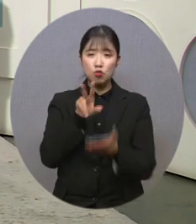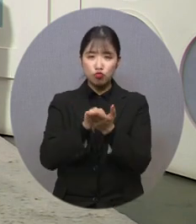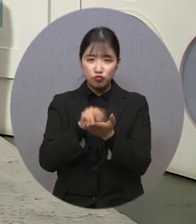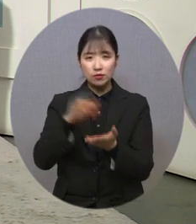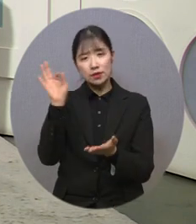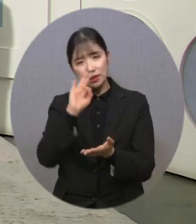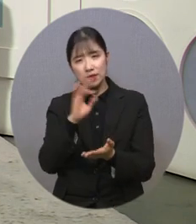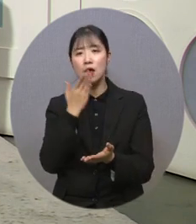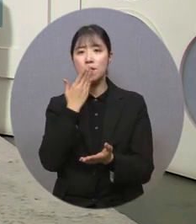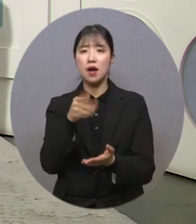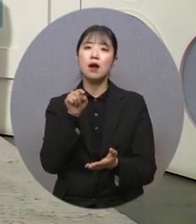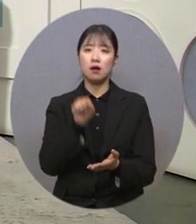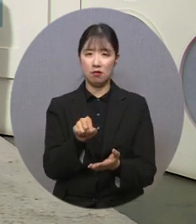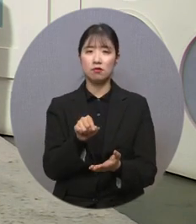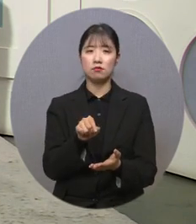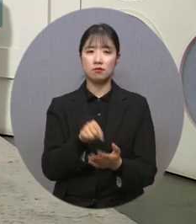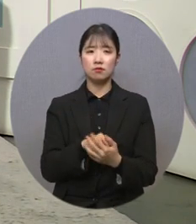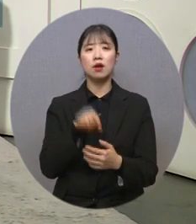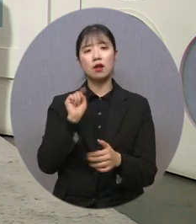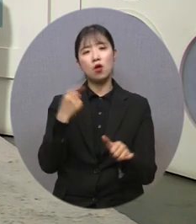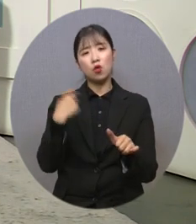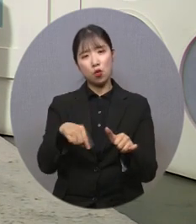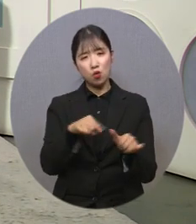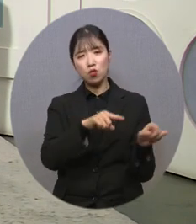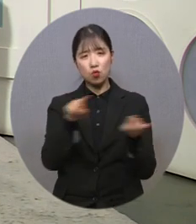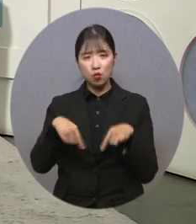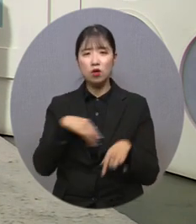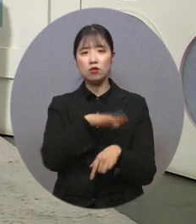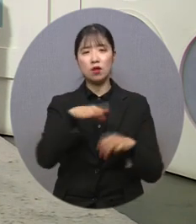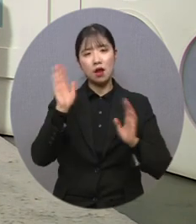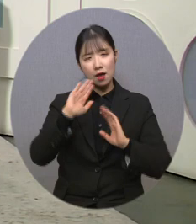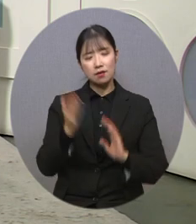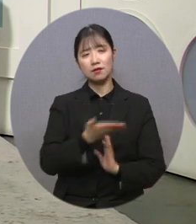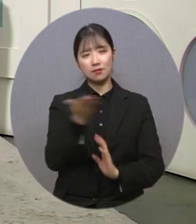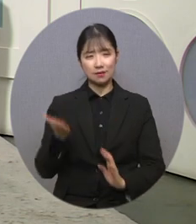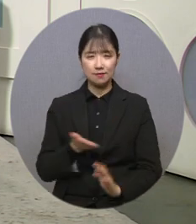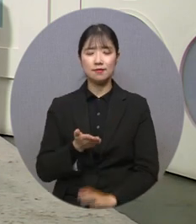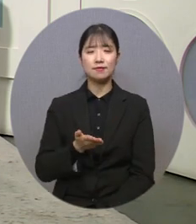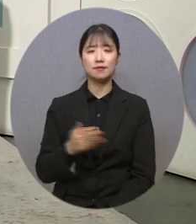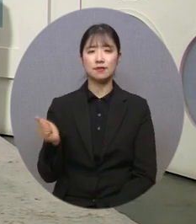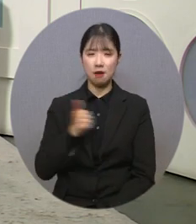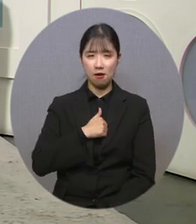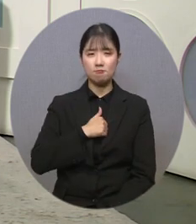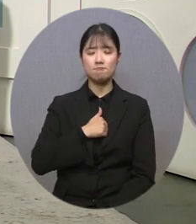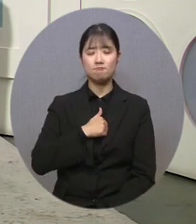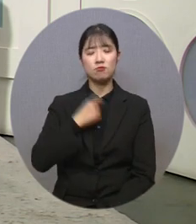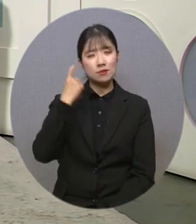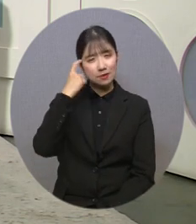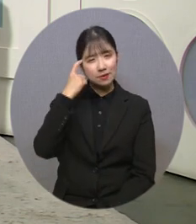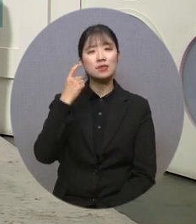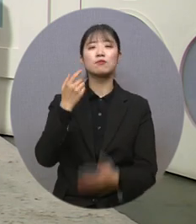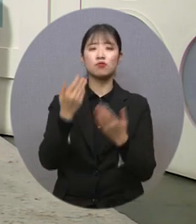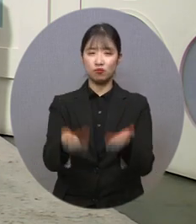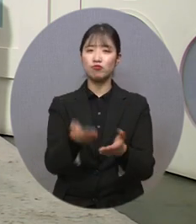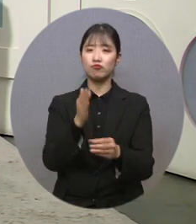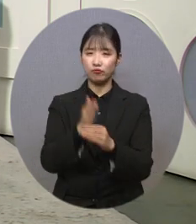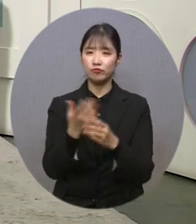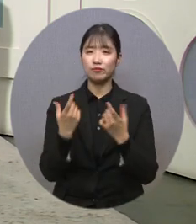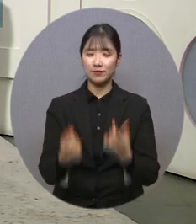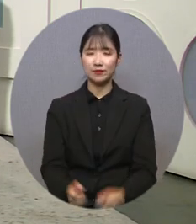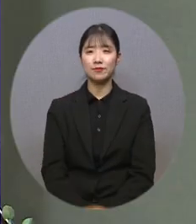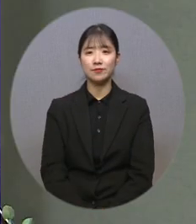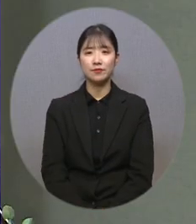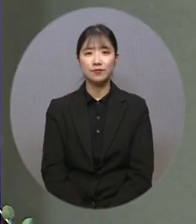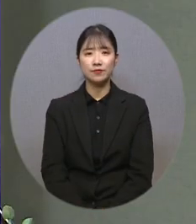문제를 찾아갈 수 있게 하는 이런 교육을 통해서 저는 우리 학생들한테 자부심을 심어주고 있다고 생각합니다.